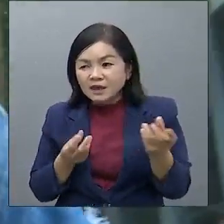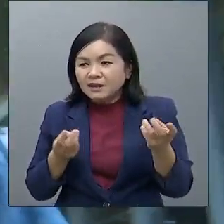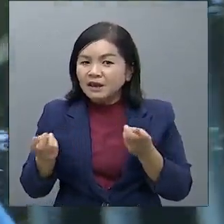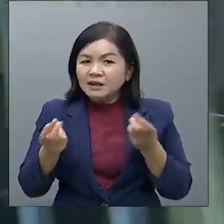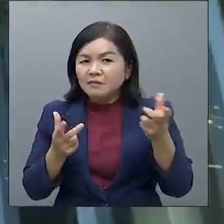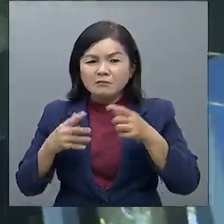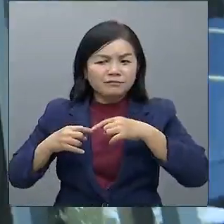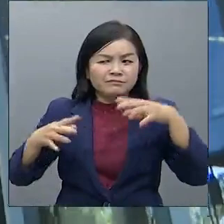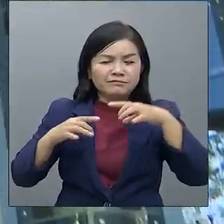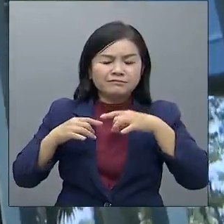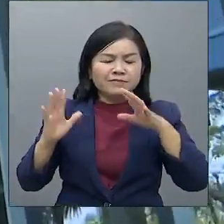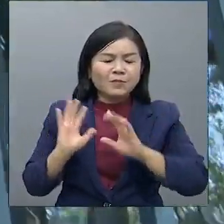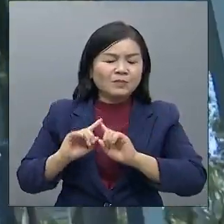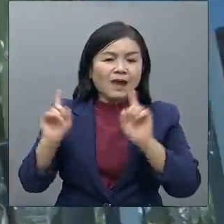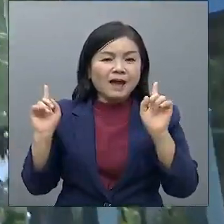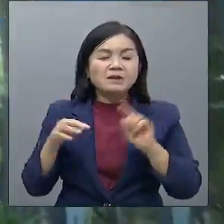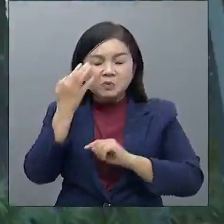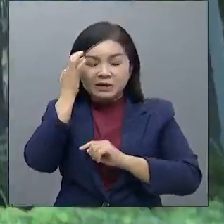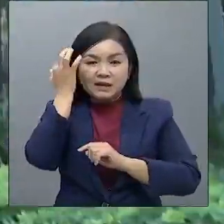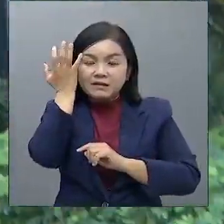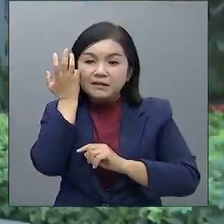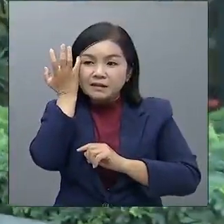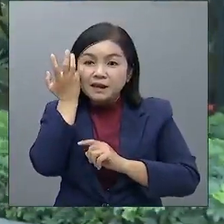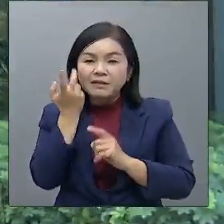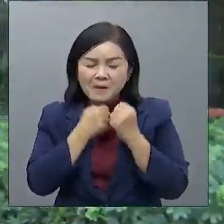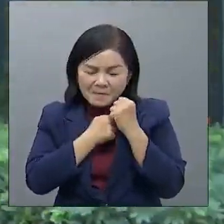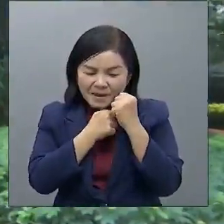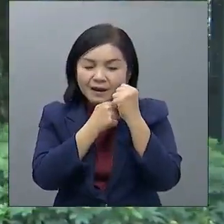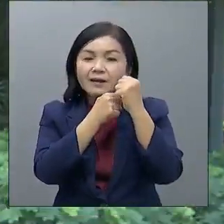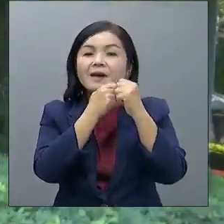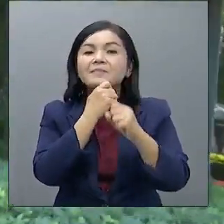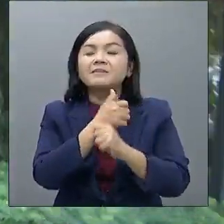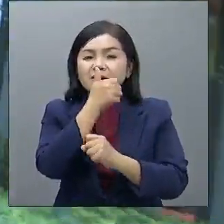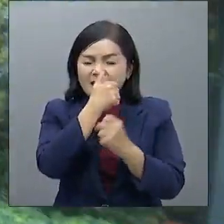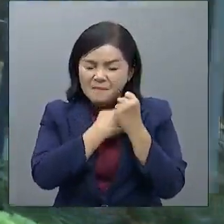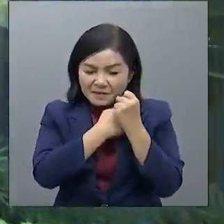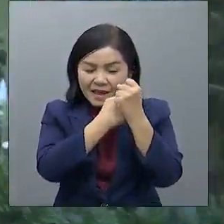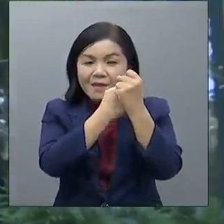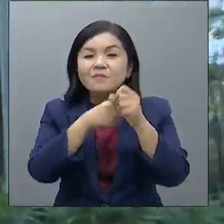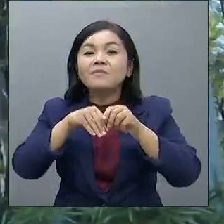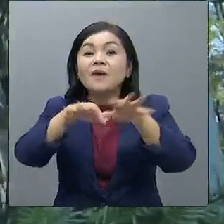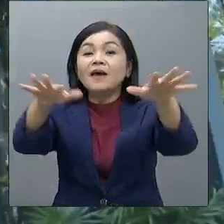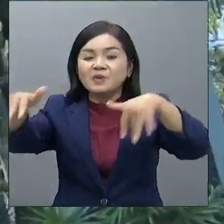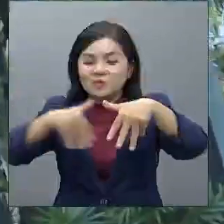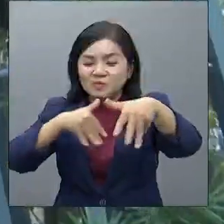ทางเลยสักนิดค่ะแม้จะกดดันพอสมควรแต่ก็พยายามทำออกมาให้ดีที่สุดเพื่อแฟนๆค่ะ